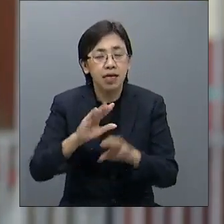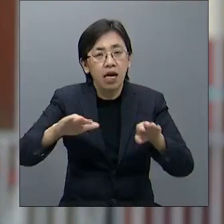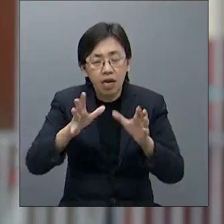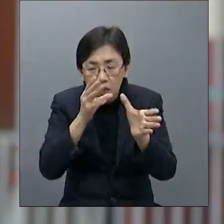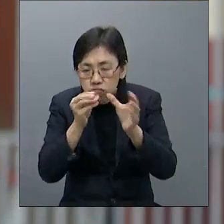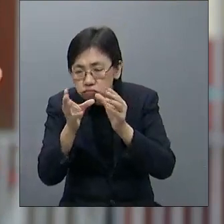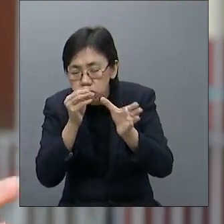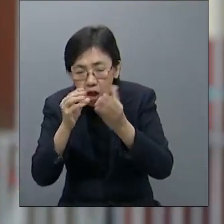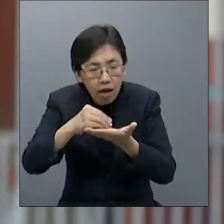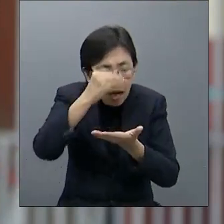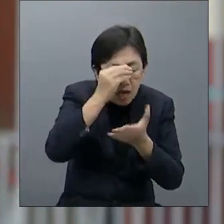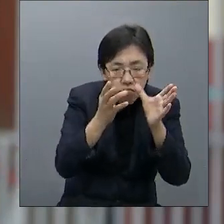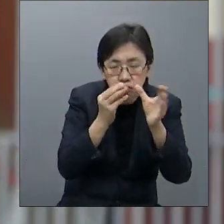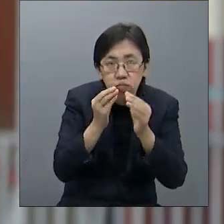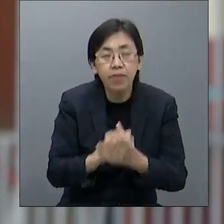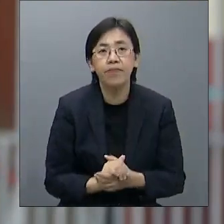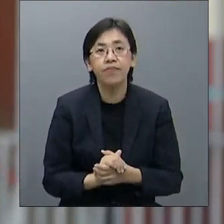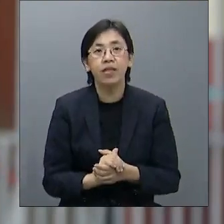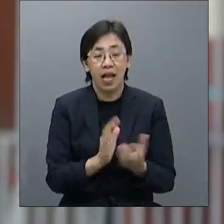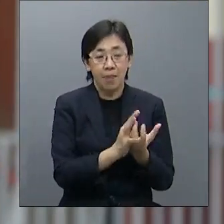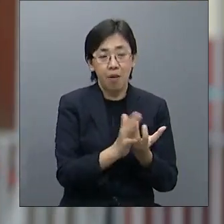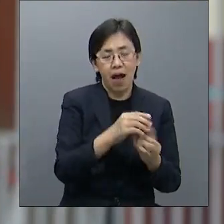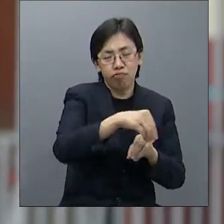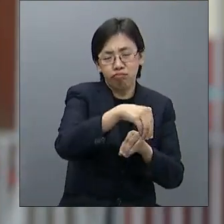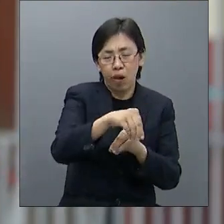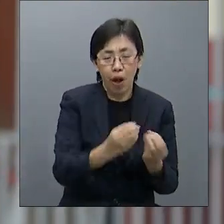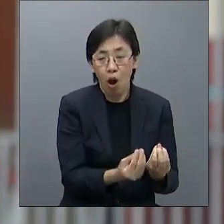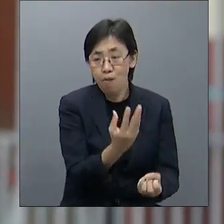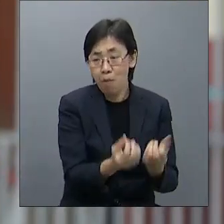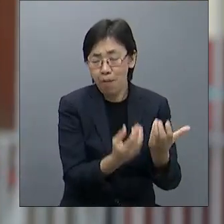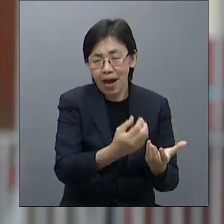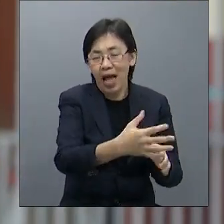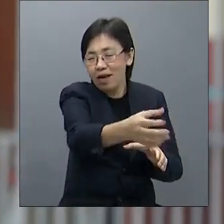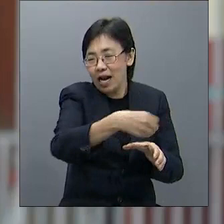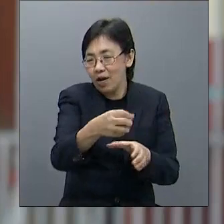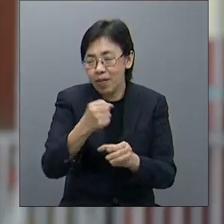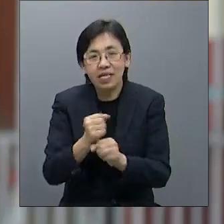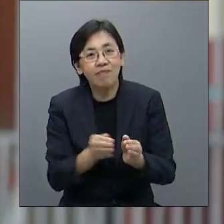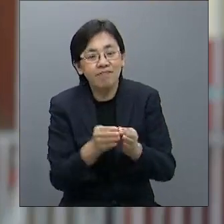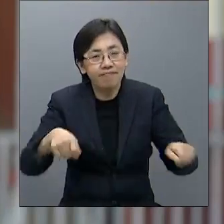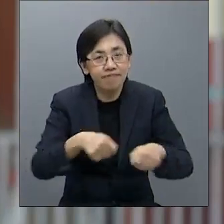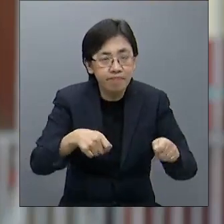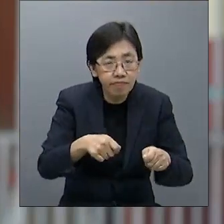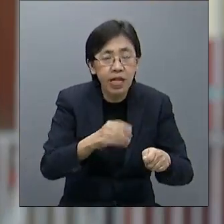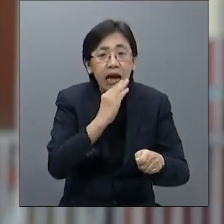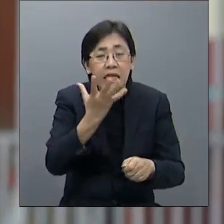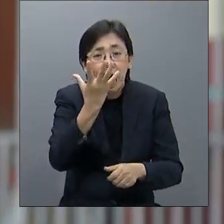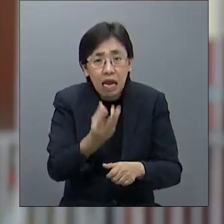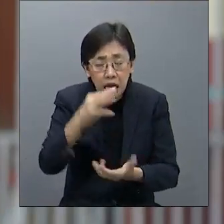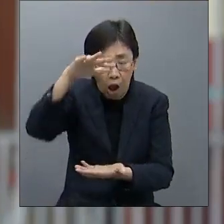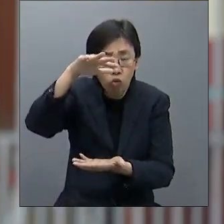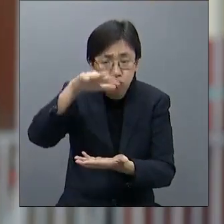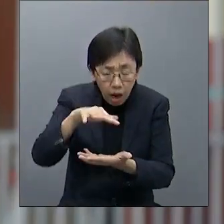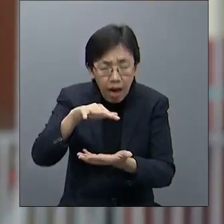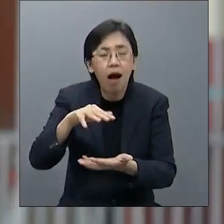ขณะเดียวกันเนี่ยผลผลิตเหล่านั้นนำมาปรุงเป็นอาหารได้ด้วยหรือถ้าเหลือก็สามารถเอาไปจำหน่ายในชุมชนได้แต่เห็นว่าการท